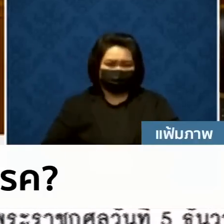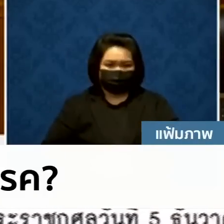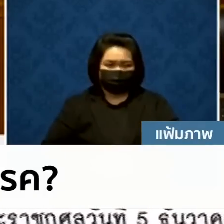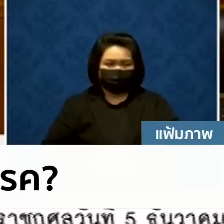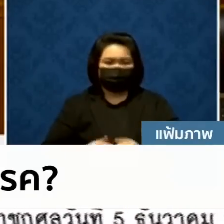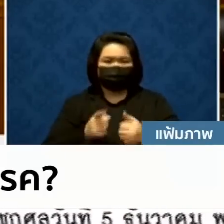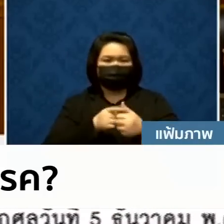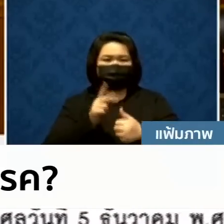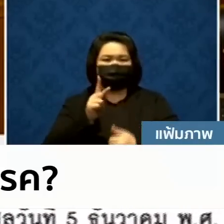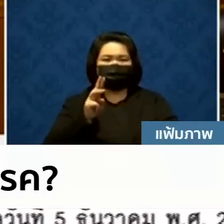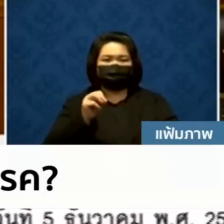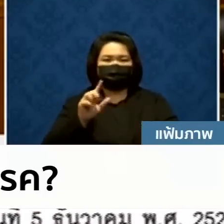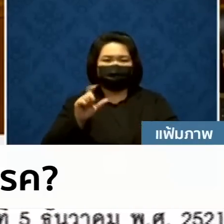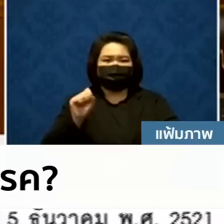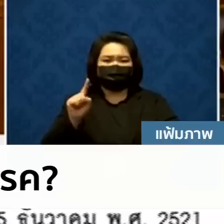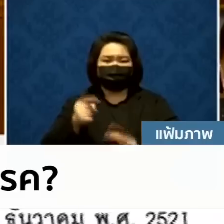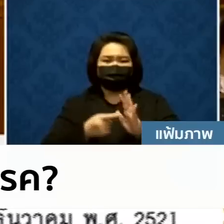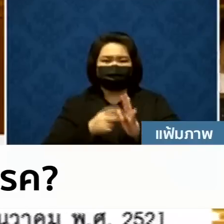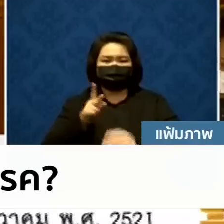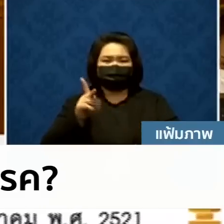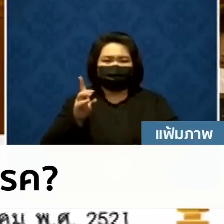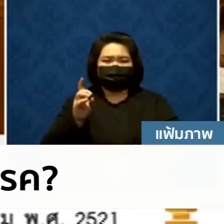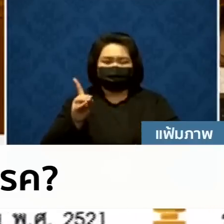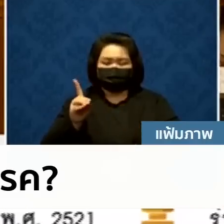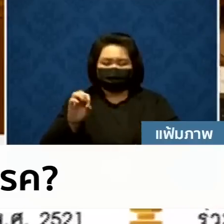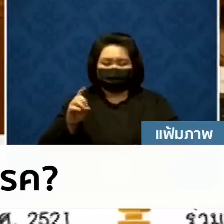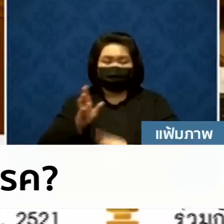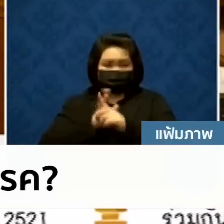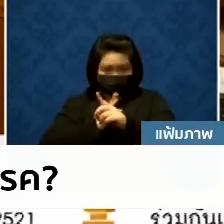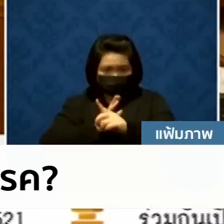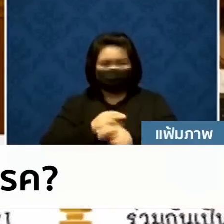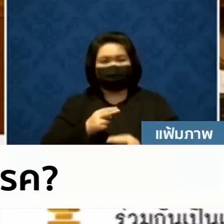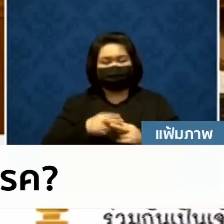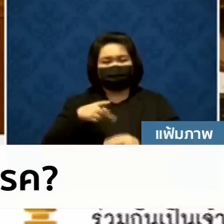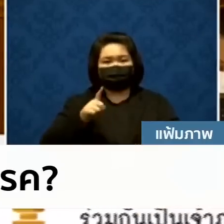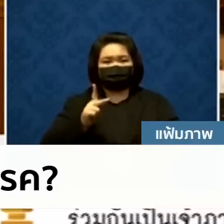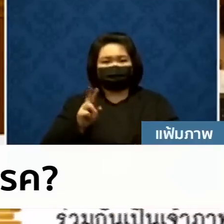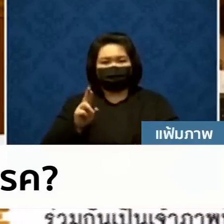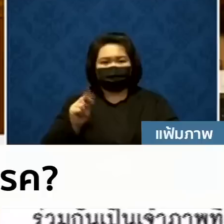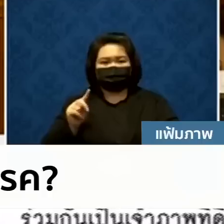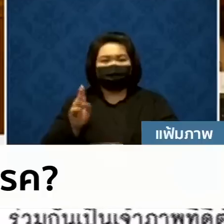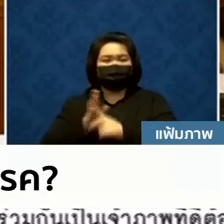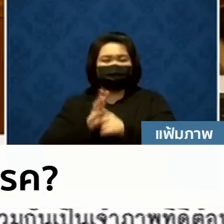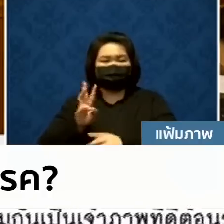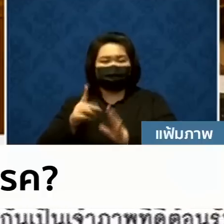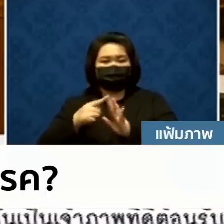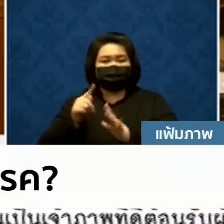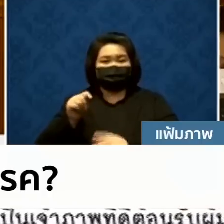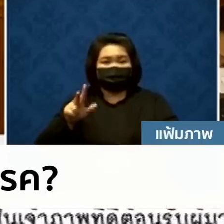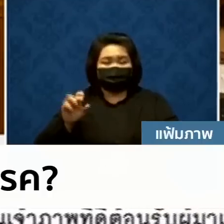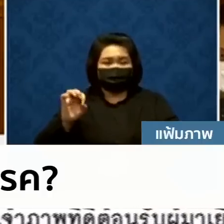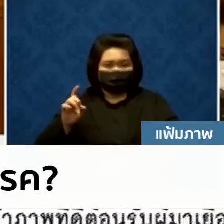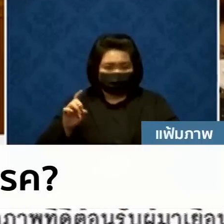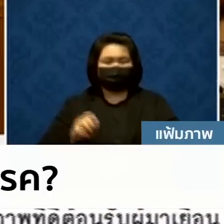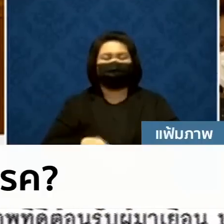ย่อมไม่รู้เรื่องการบริจาคเงินให้พรรคการเมืองส่วนบริษัทหรือหจก.อื่นๆที่ประมูลงานในกระทรวงคมนาคมและเป็นคู่เ